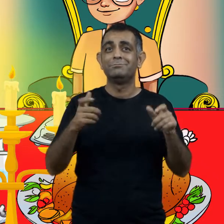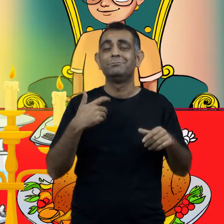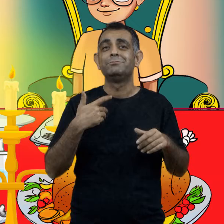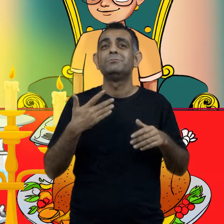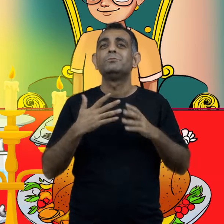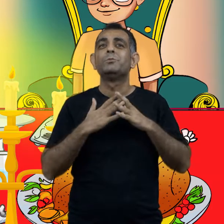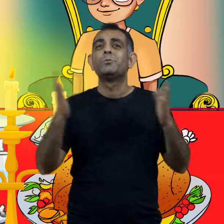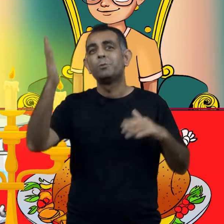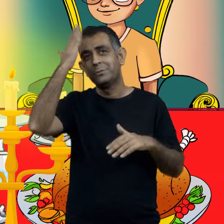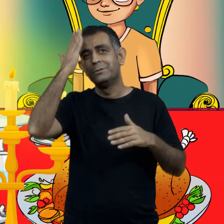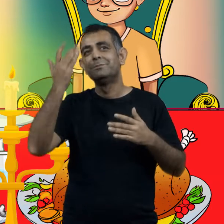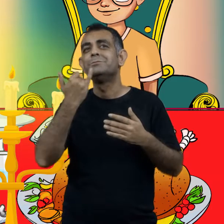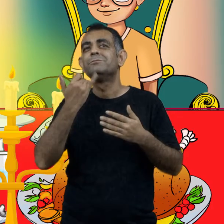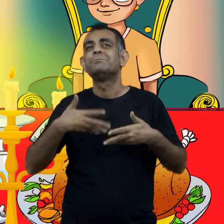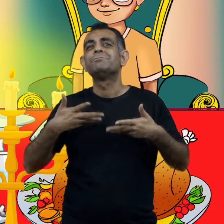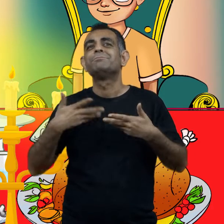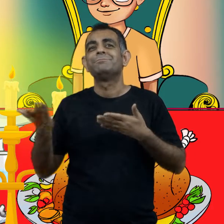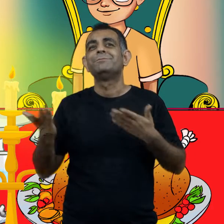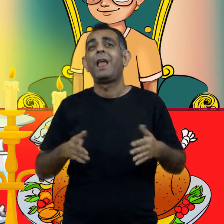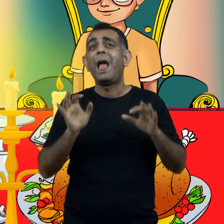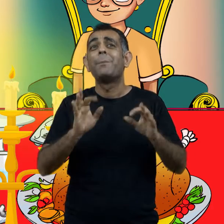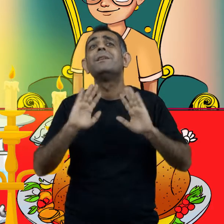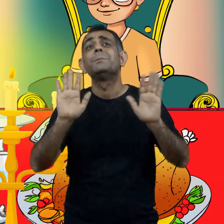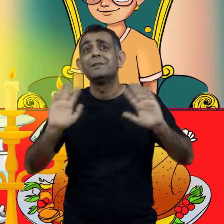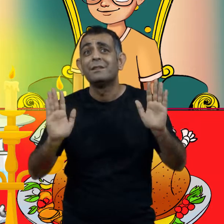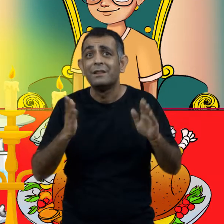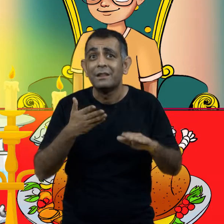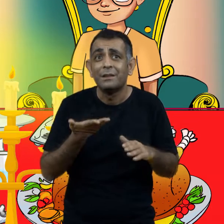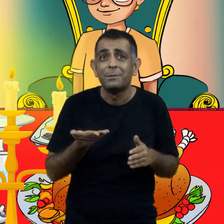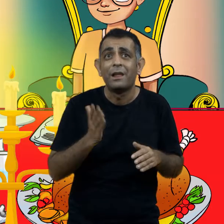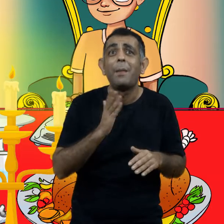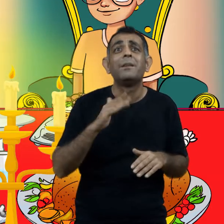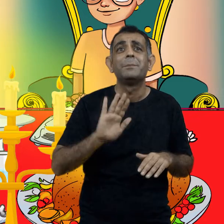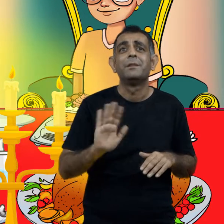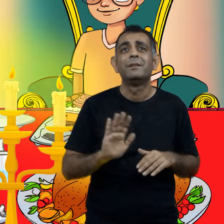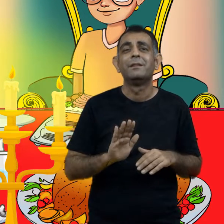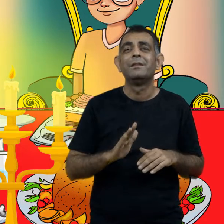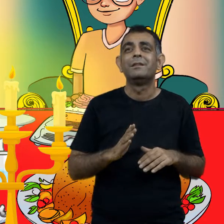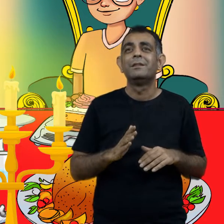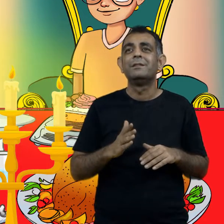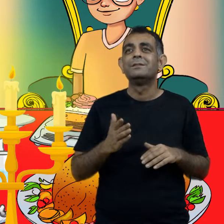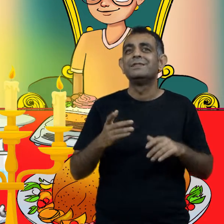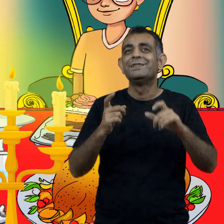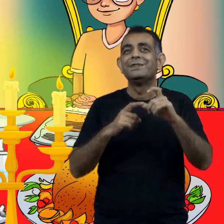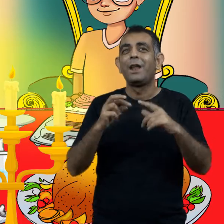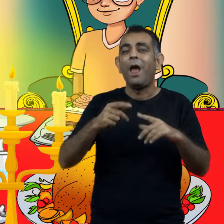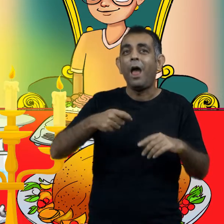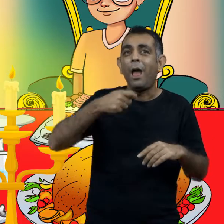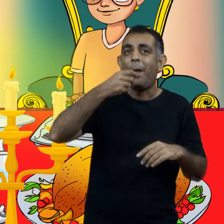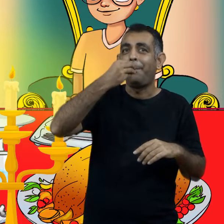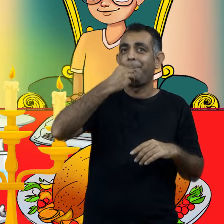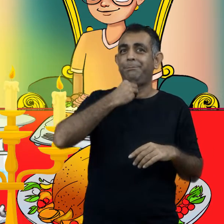ağırlamak benim için büyük bir şeref. Hemen gitmeyeceksiniz, öyle değil mi?